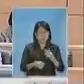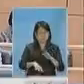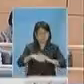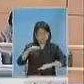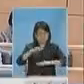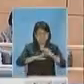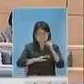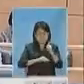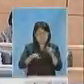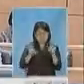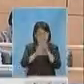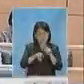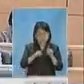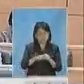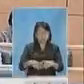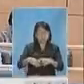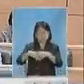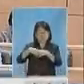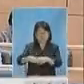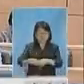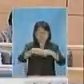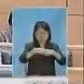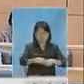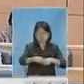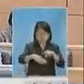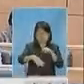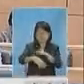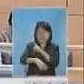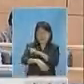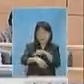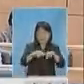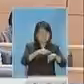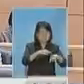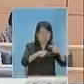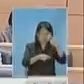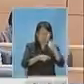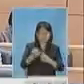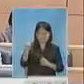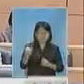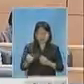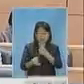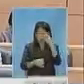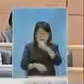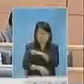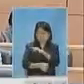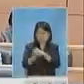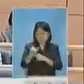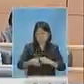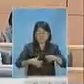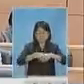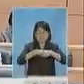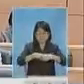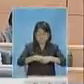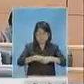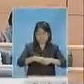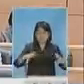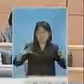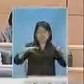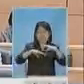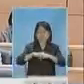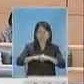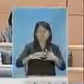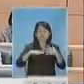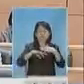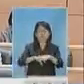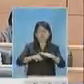อำนาจให้กับชนผิวขาวผู้พ่ายแพ้ในสนามเลือกตั้งแล้วสร้างการปรองดองคนผิวสีเป็นพี่